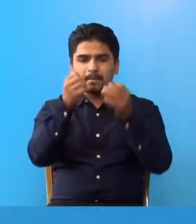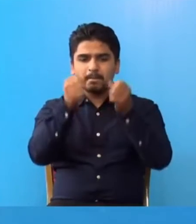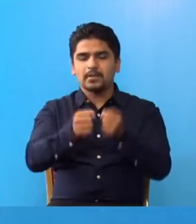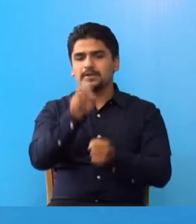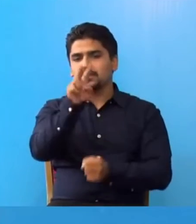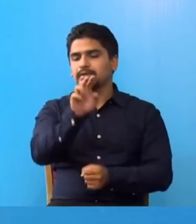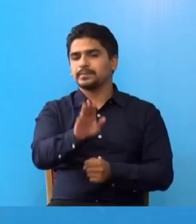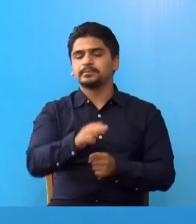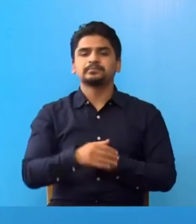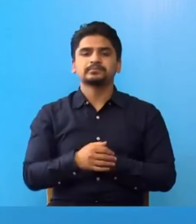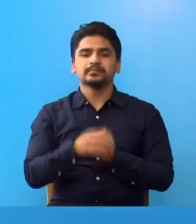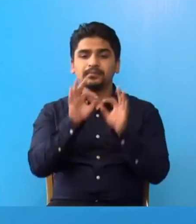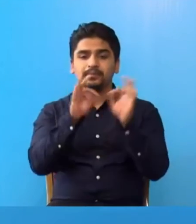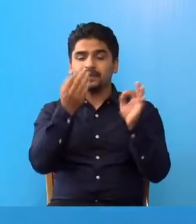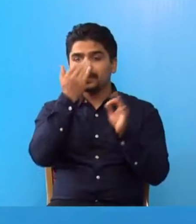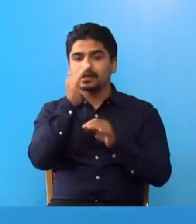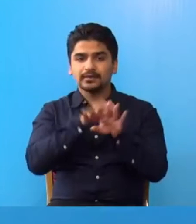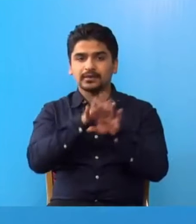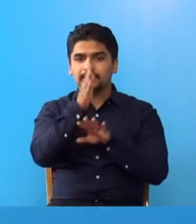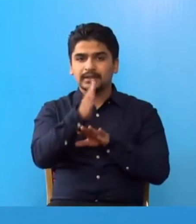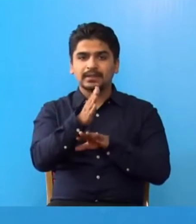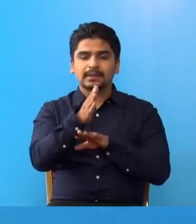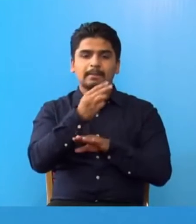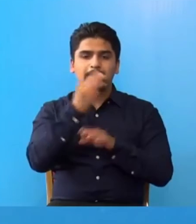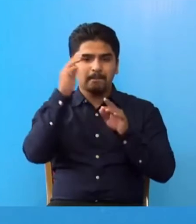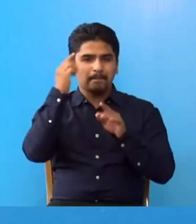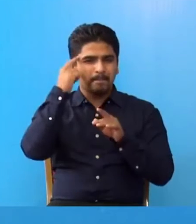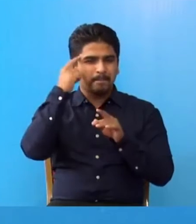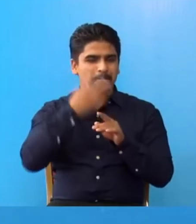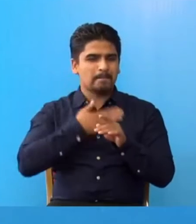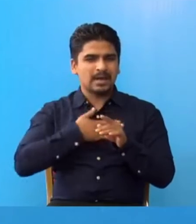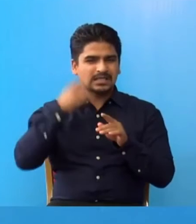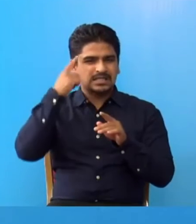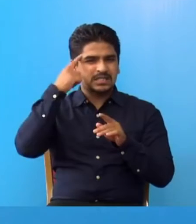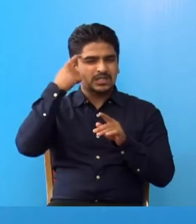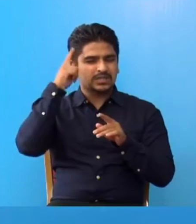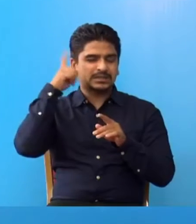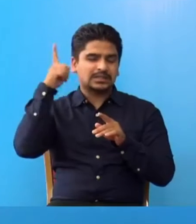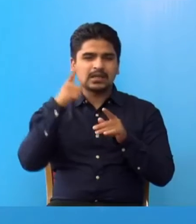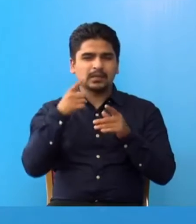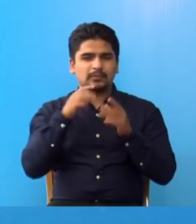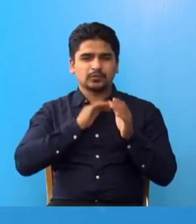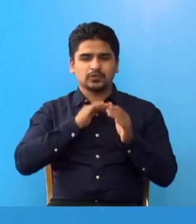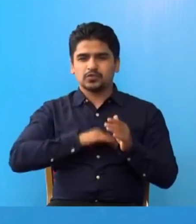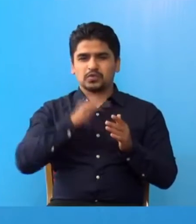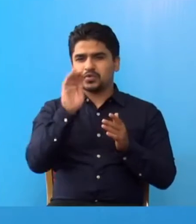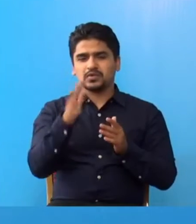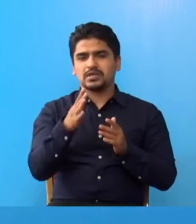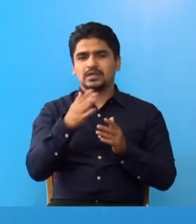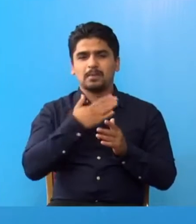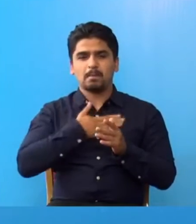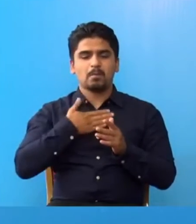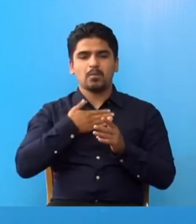भीविने कारण ये बसाता, देल रहिए रहिए मनों आपनतों